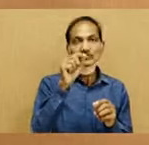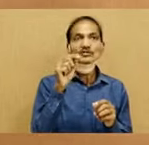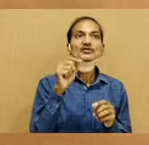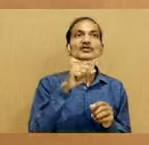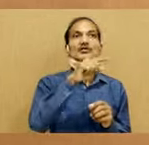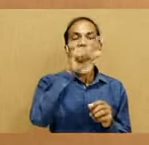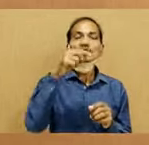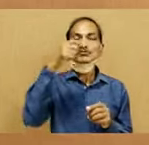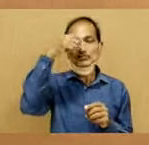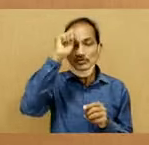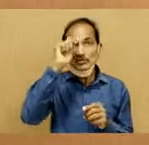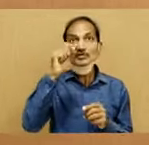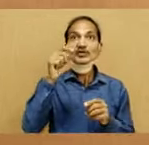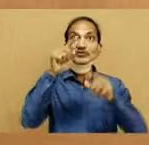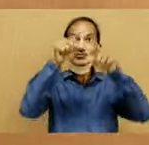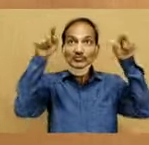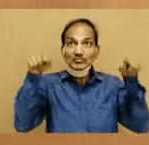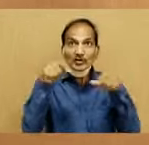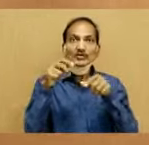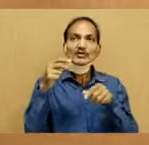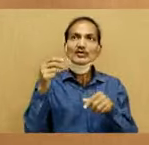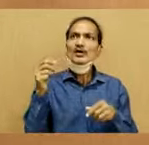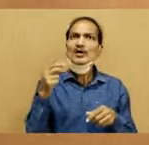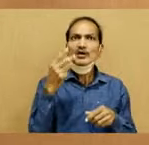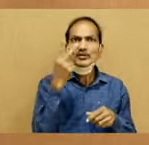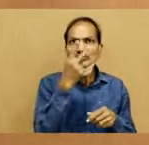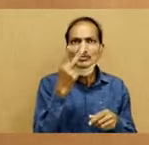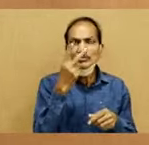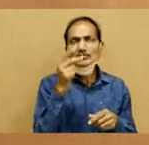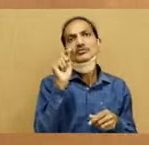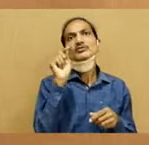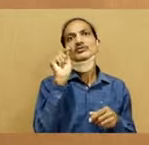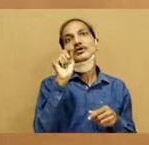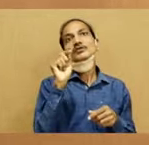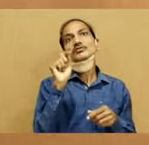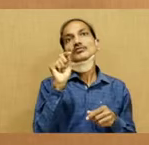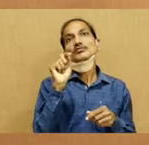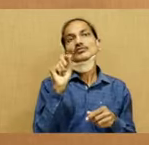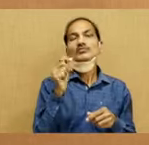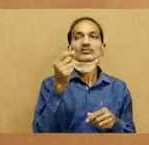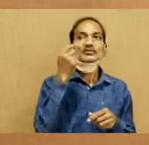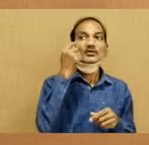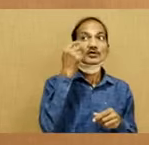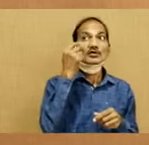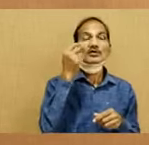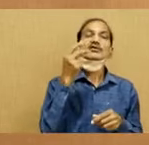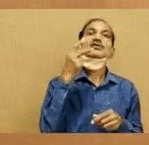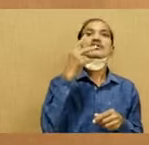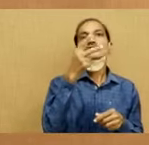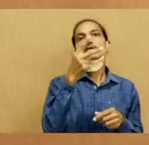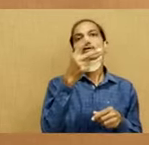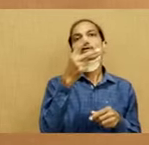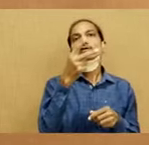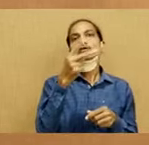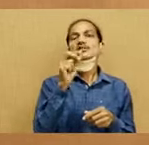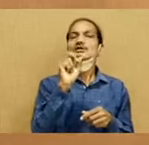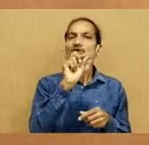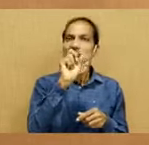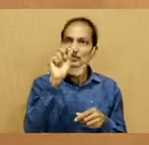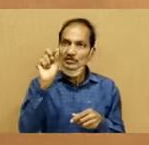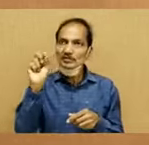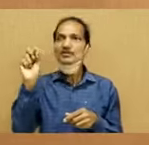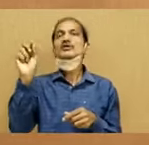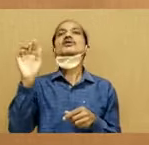ଆମକୁ ଭିତ୍ତିଭୂମି ତିଆରି କରିବାକୁ ପଡ଼ିବ। ଗୋଟିଏ ବଡ଼ ଜିନିଷ ମୁଁ ଗୋଟିଏ ଦାର୍ଶନିକ ଜିନିଷ କହୁଛି ଆପଣଙ୍କୁ,